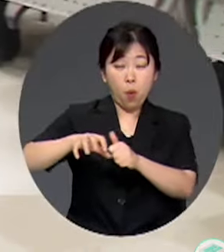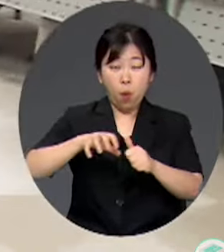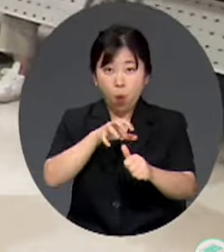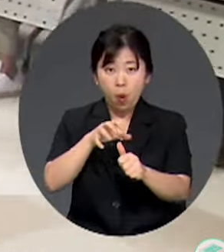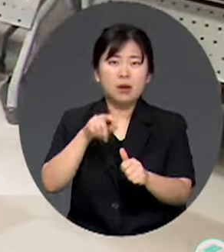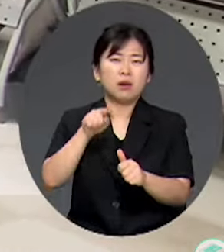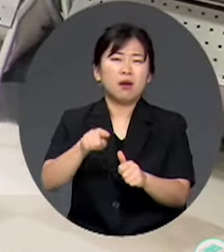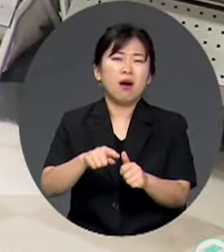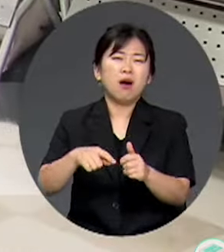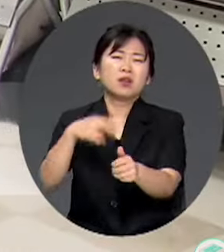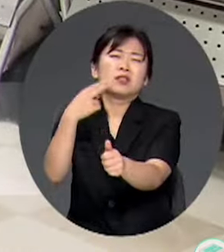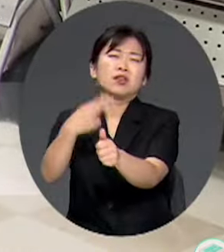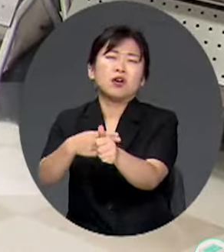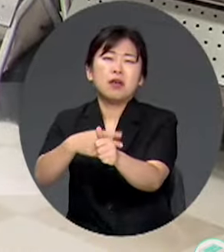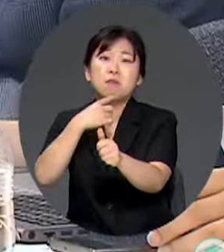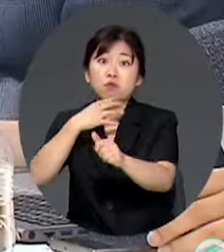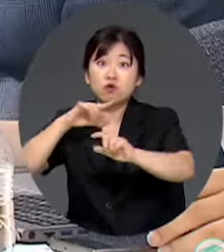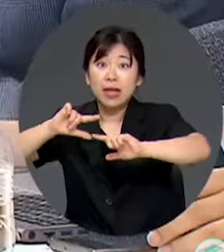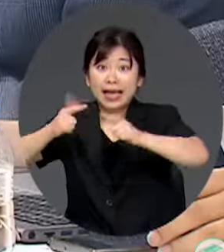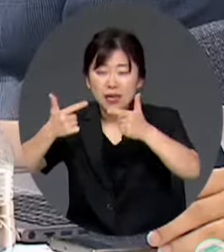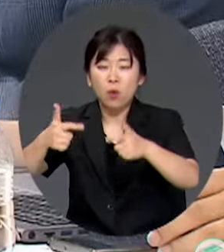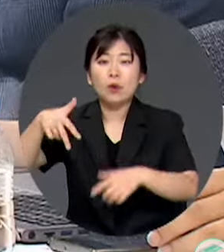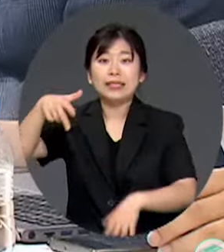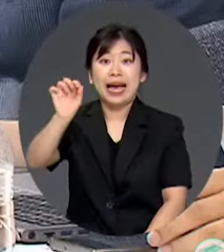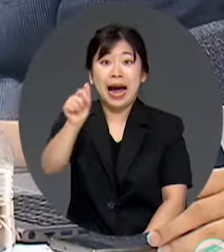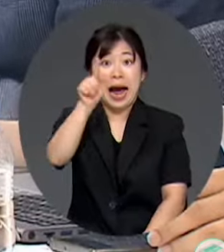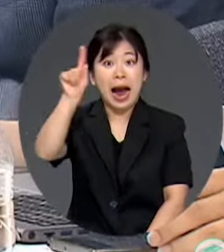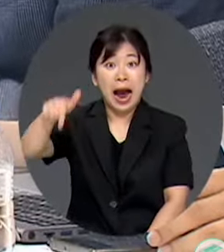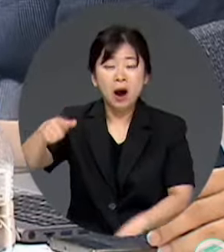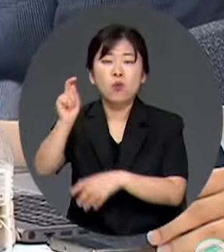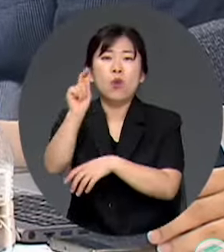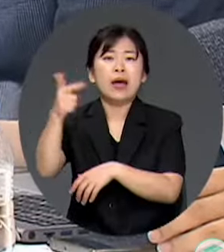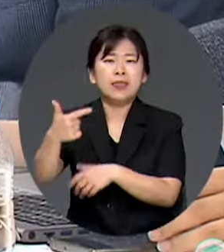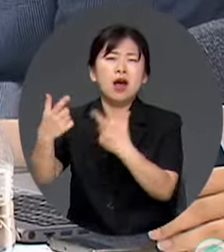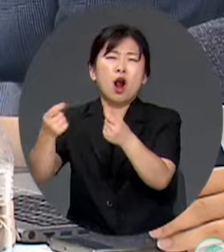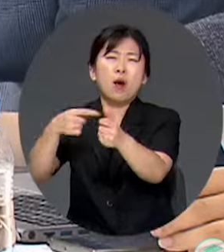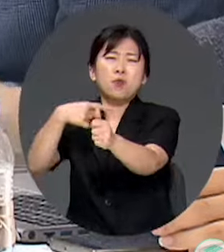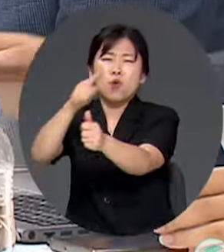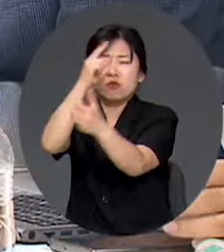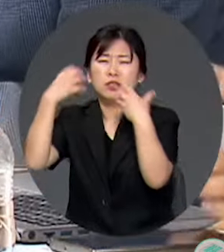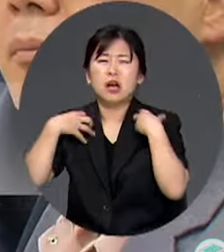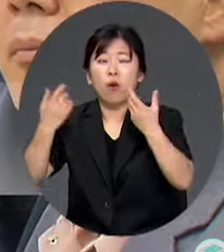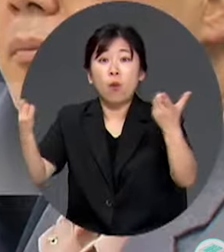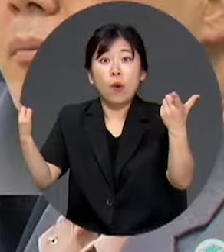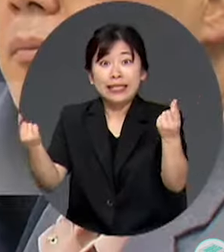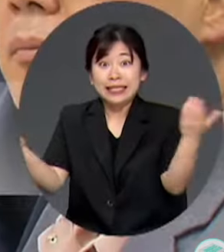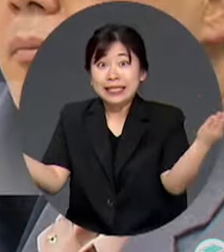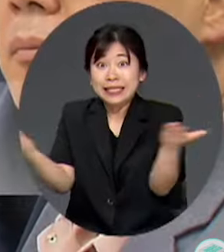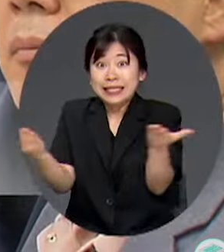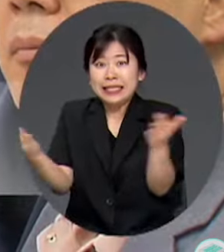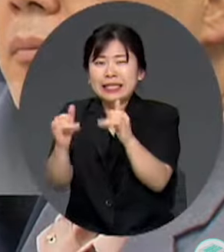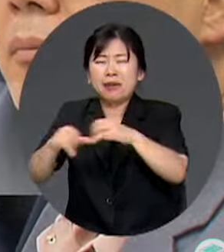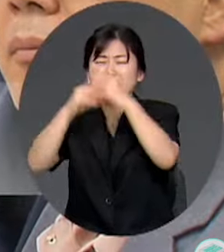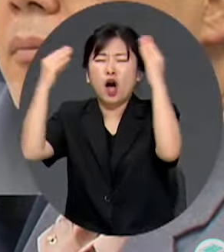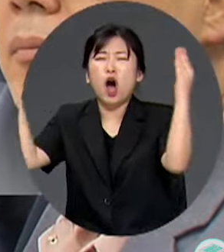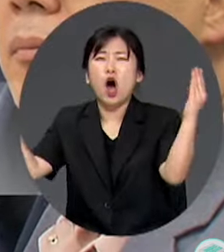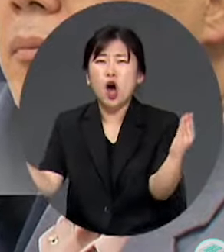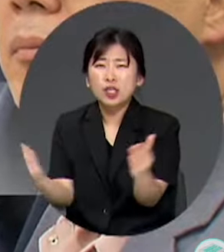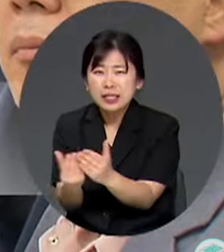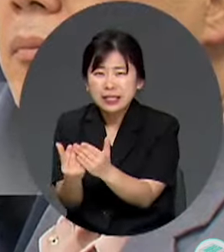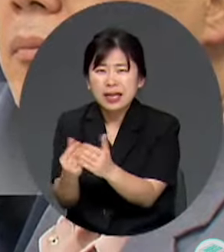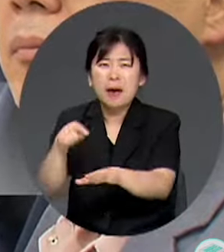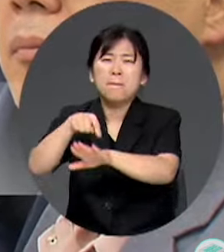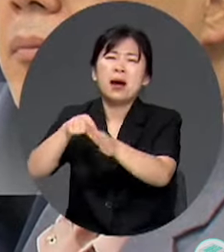관련해선 교사뿐만 아니라 장학관과 장학사와 같은 교육 전문직원, 교육행정직원과 교육공무직원,